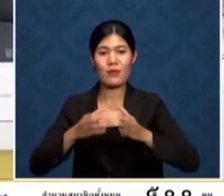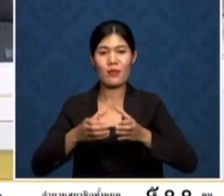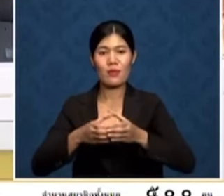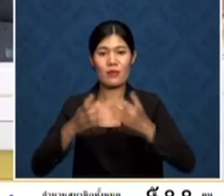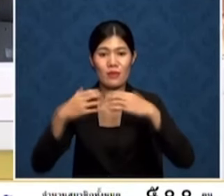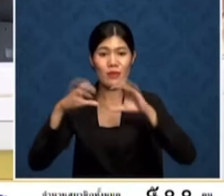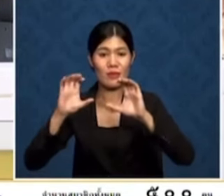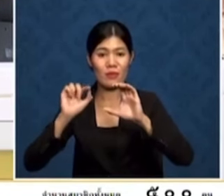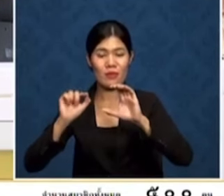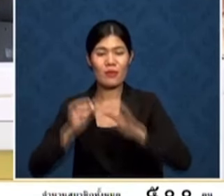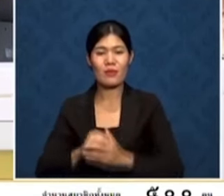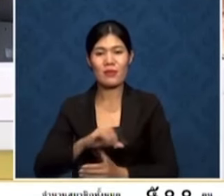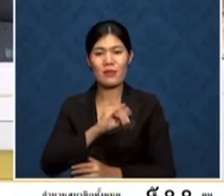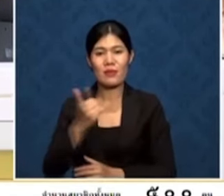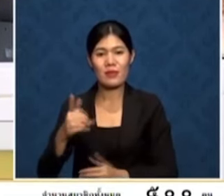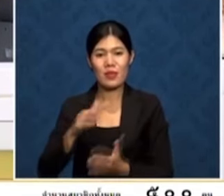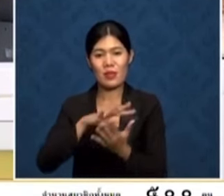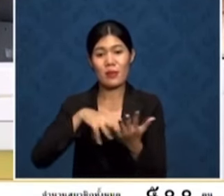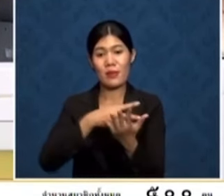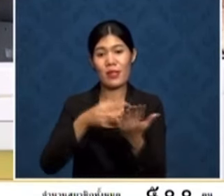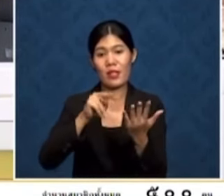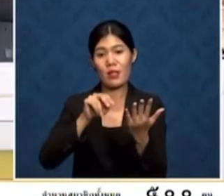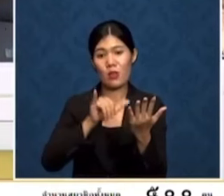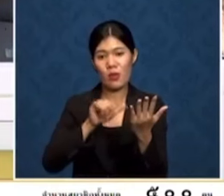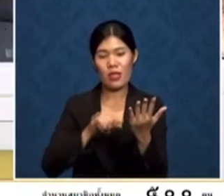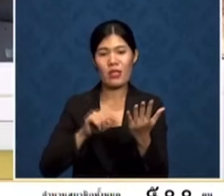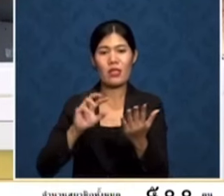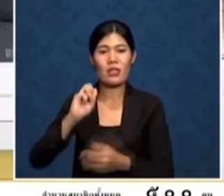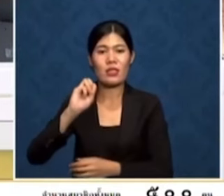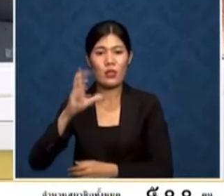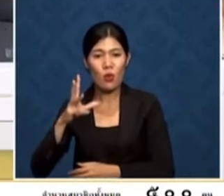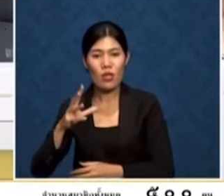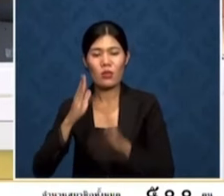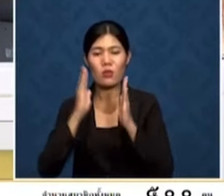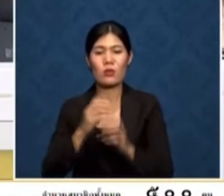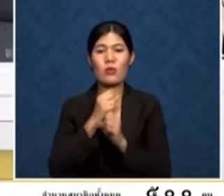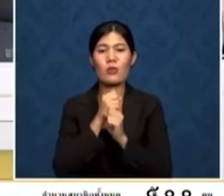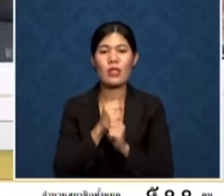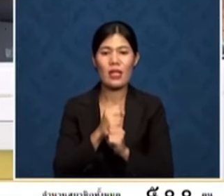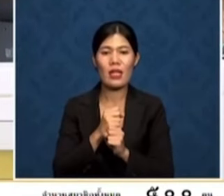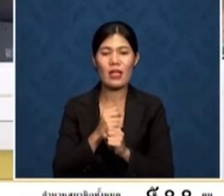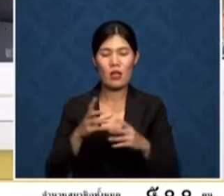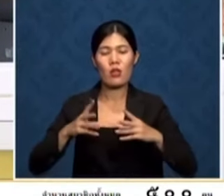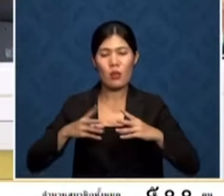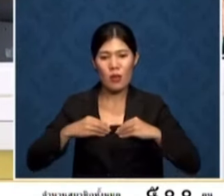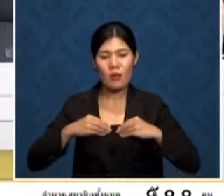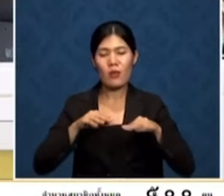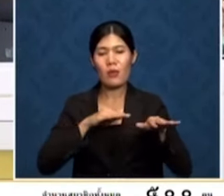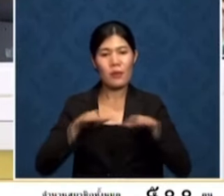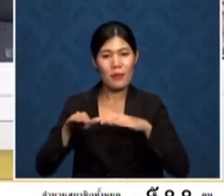กันอยู่ว่าบางนโยบายอย่างเช่นเรื่องของสวัสดิการของผู้สูงอายุสุดท้ายท่านก็ยอมรับว่ายังไม่พร้อมด้วยสถานการของประเทศใน